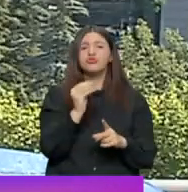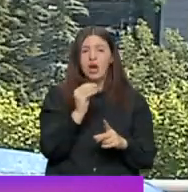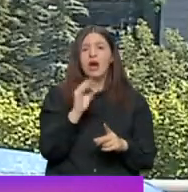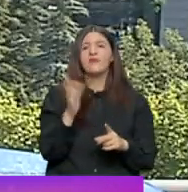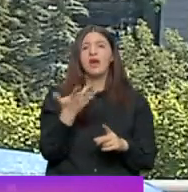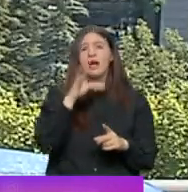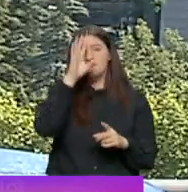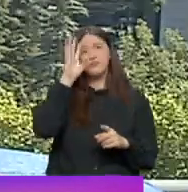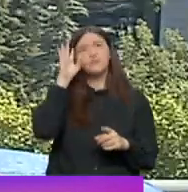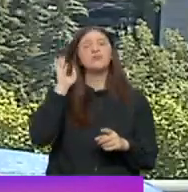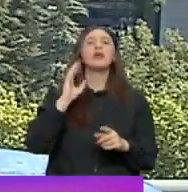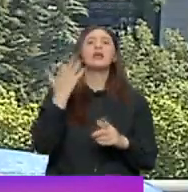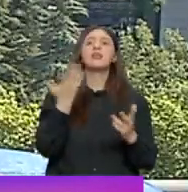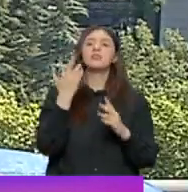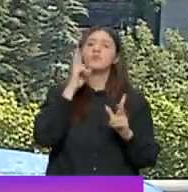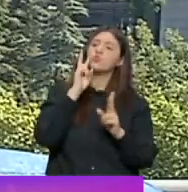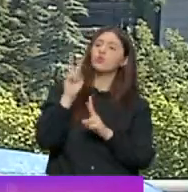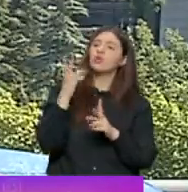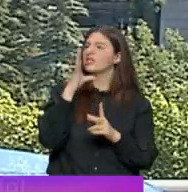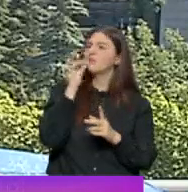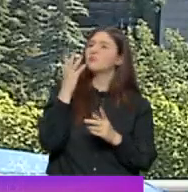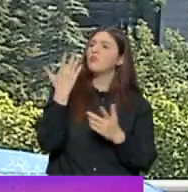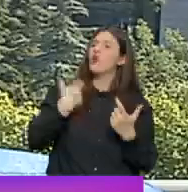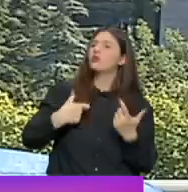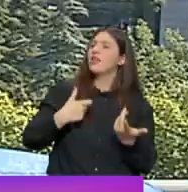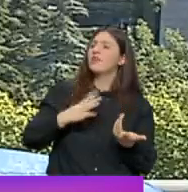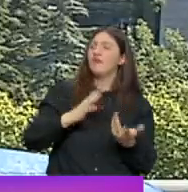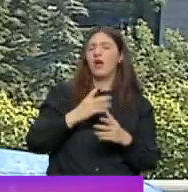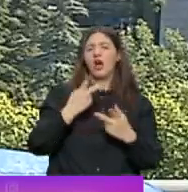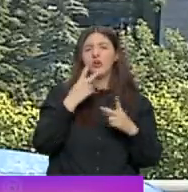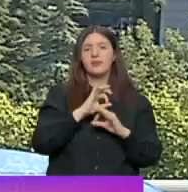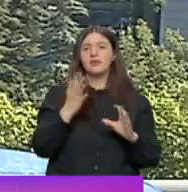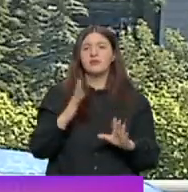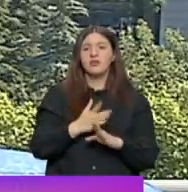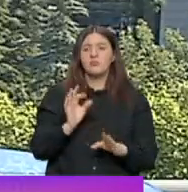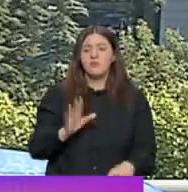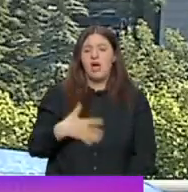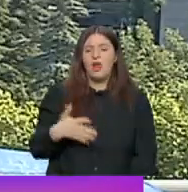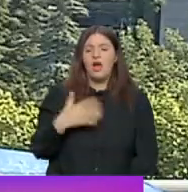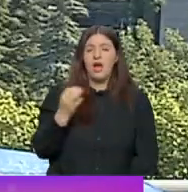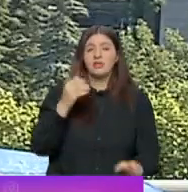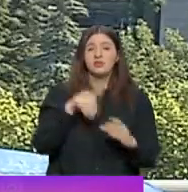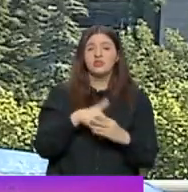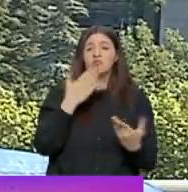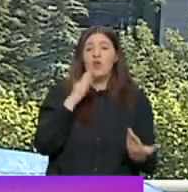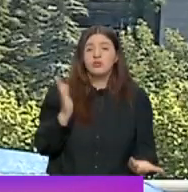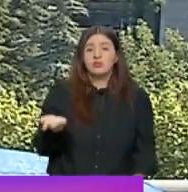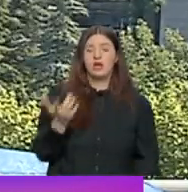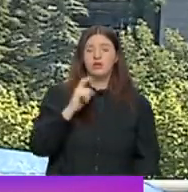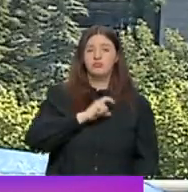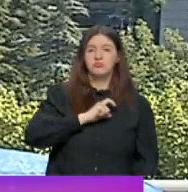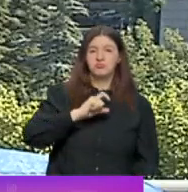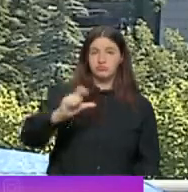ya da nasıl bir profil olacağı ile ilgili açıklamalarımız net. Neden bu kadar merak ediyorlar eğer erken seçim yoksa